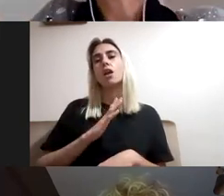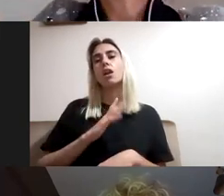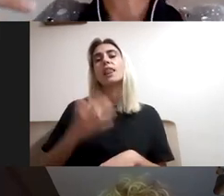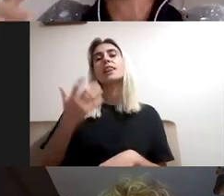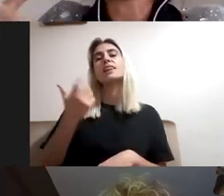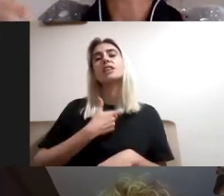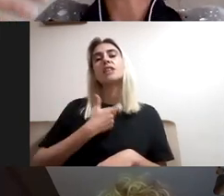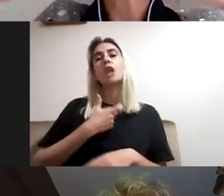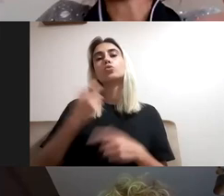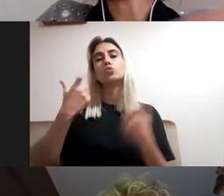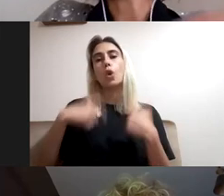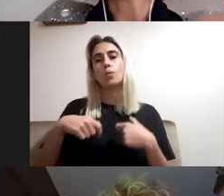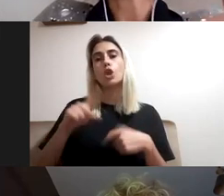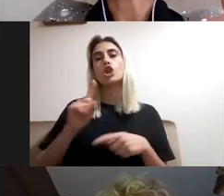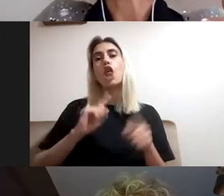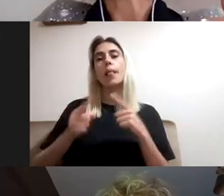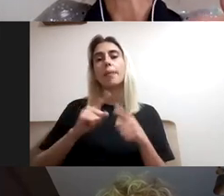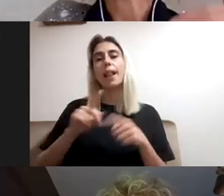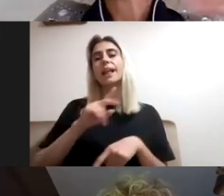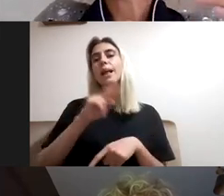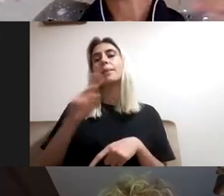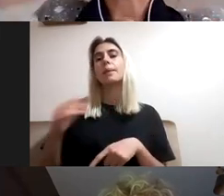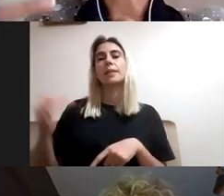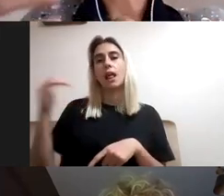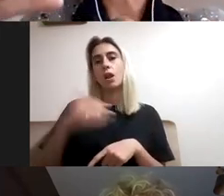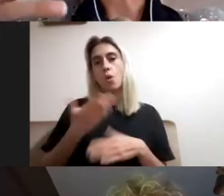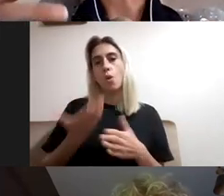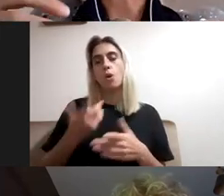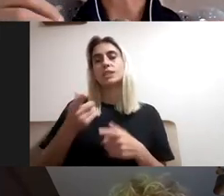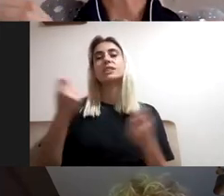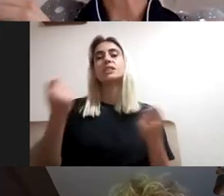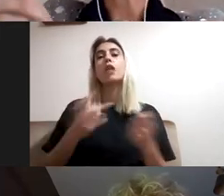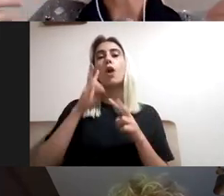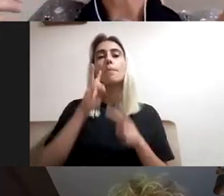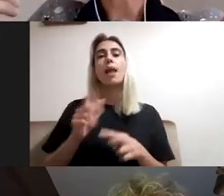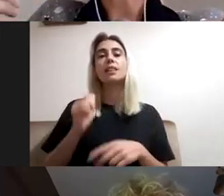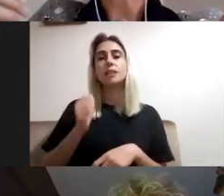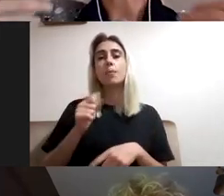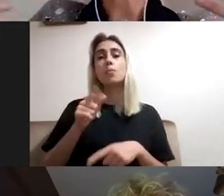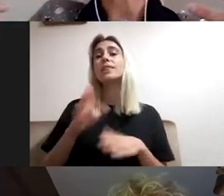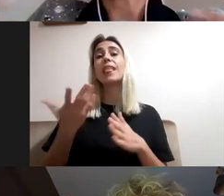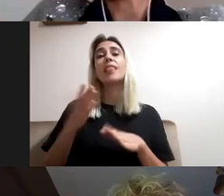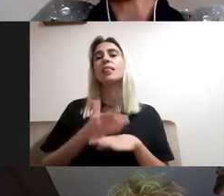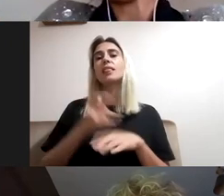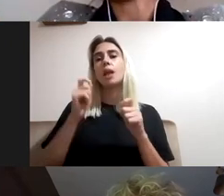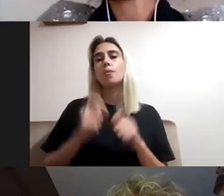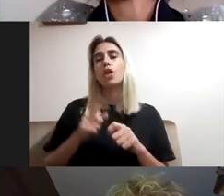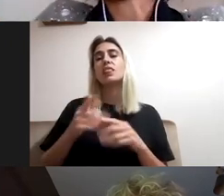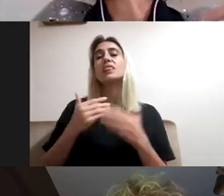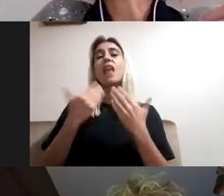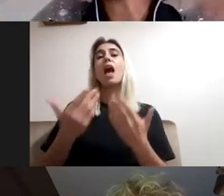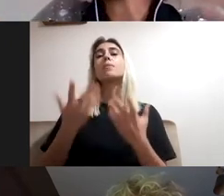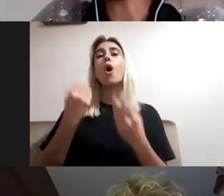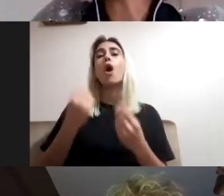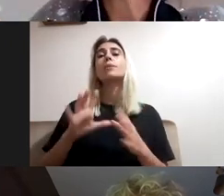sorumluluk, yönetmelikler gibi şeyler geliyor. Yani sektöre baktığınızda bunu neden yapıyor? Bu dayatma olmazsa yapmaz.